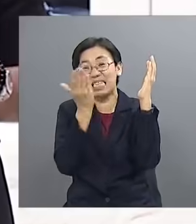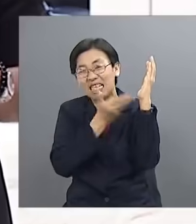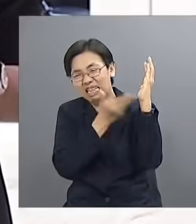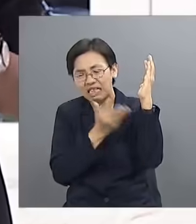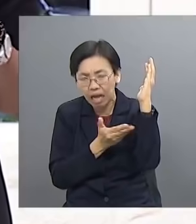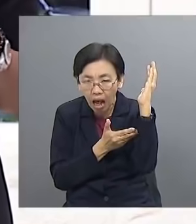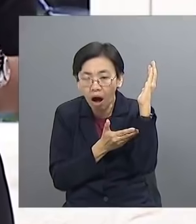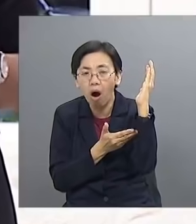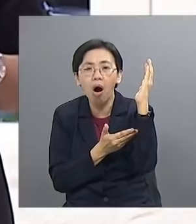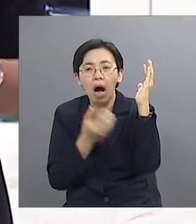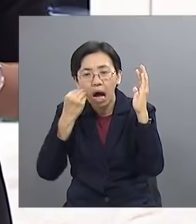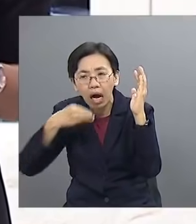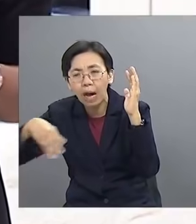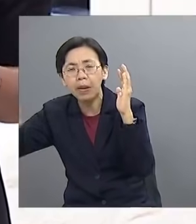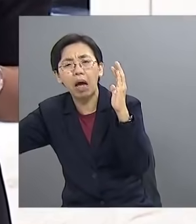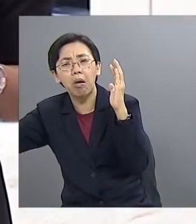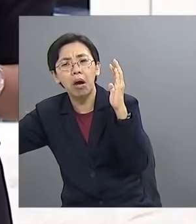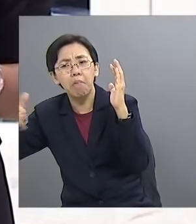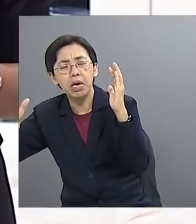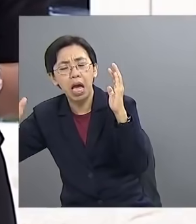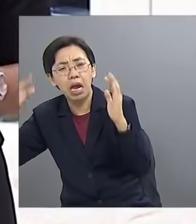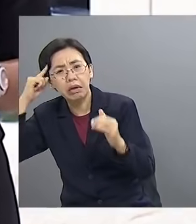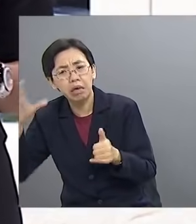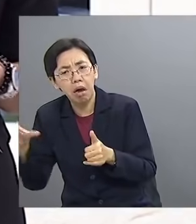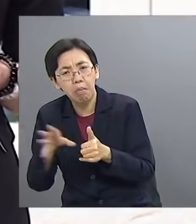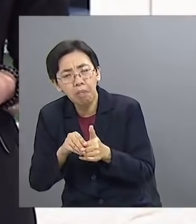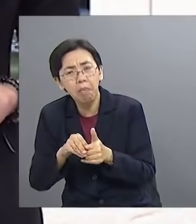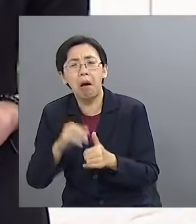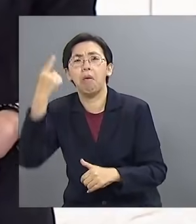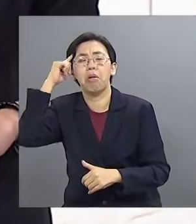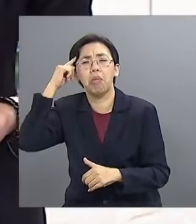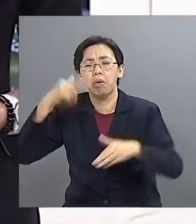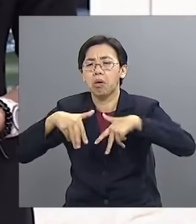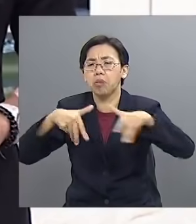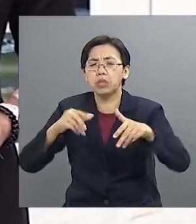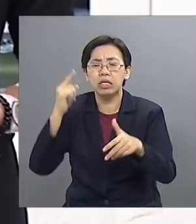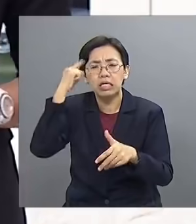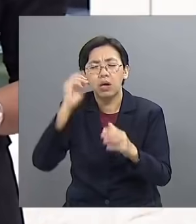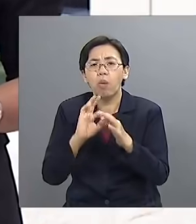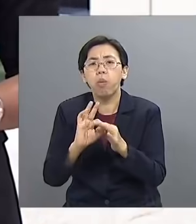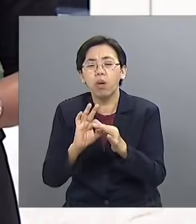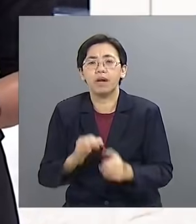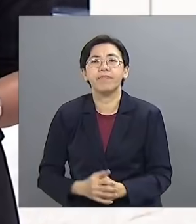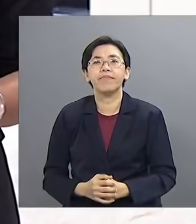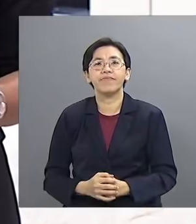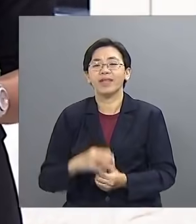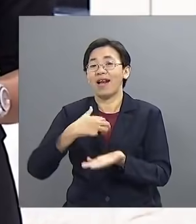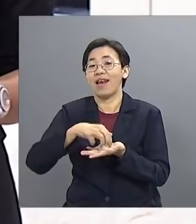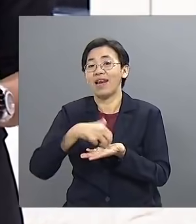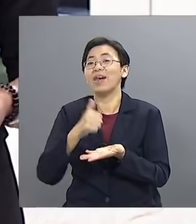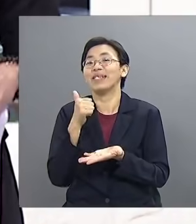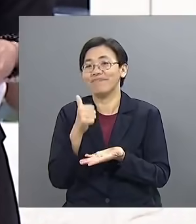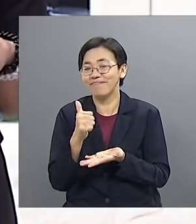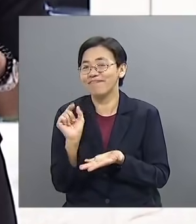ในท้องถิ่นนั้นไปตรวจสอบกันหน่อยนะคะชาวบ้านกังวลใจกันนะคะคุณผู้ชมคะมาดูเรื่องดีๆกันบ้างค่ะระหว่าง